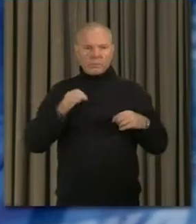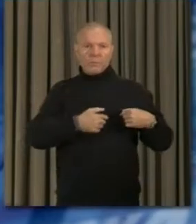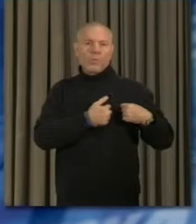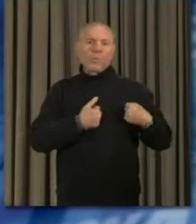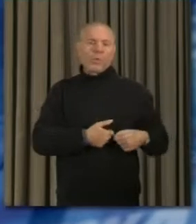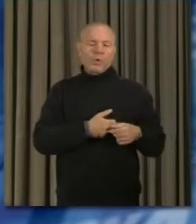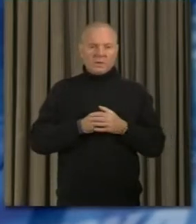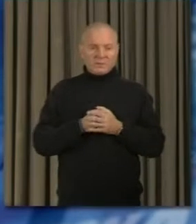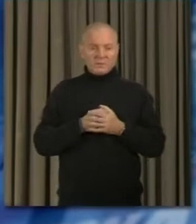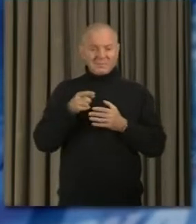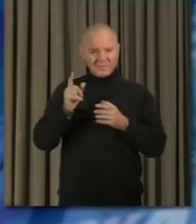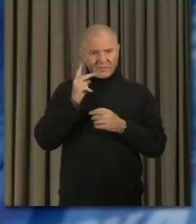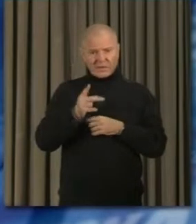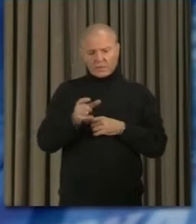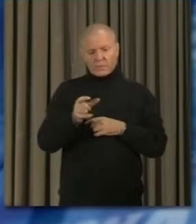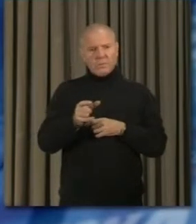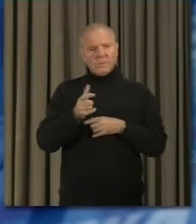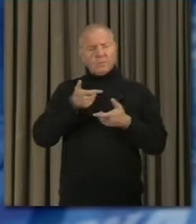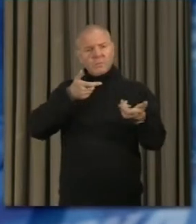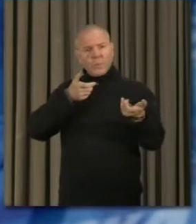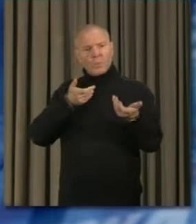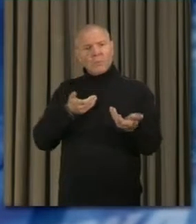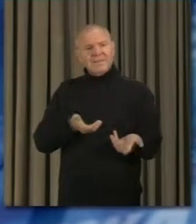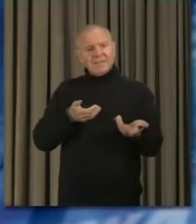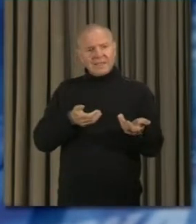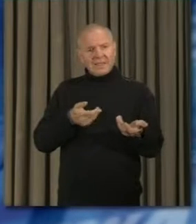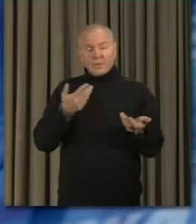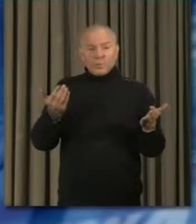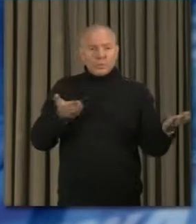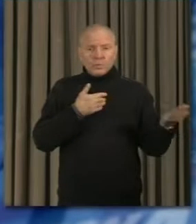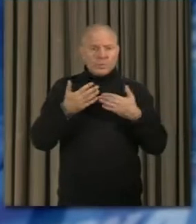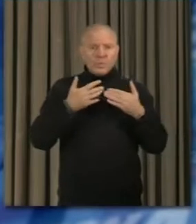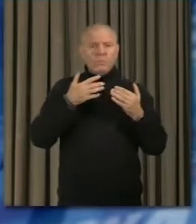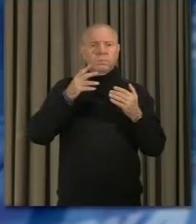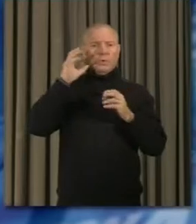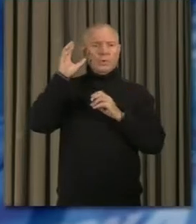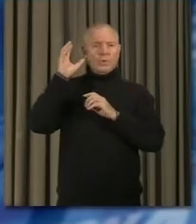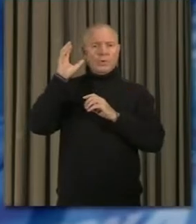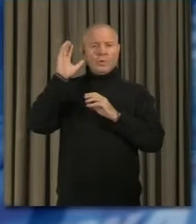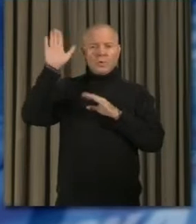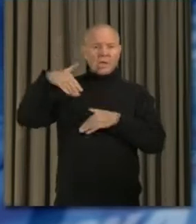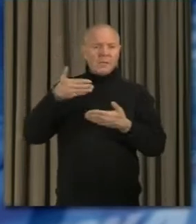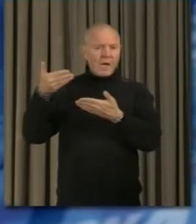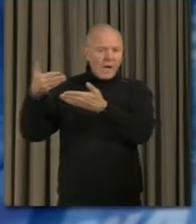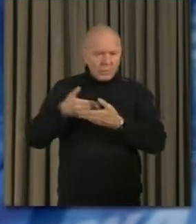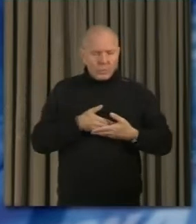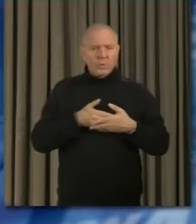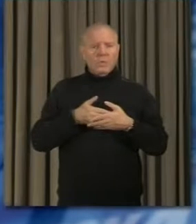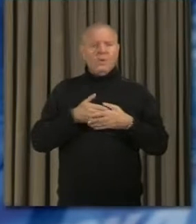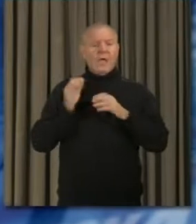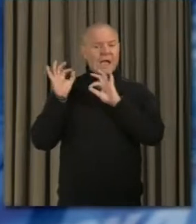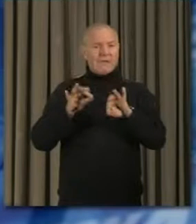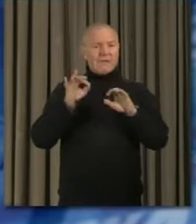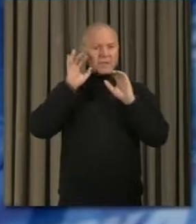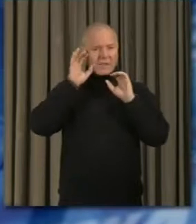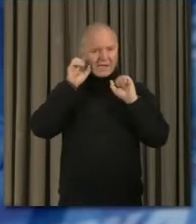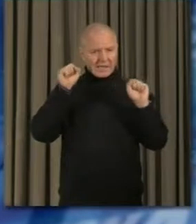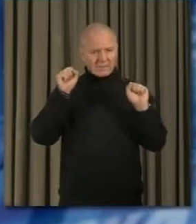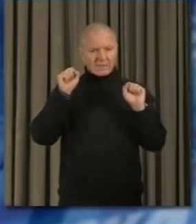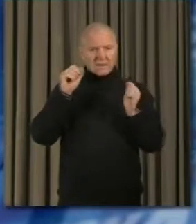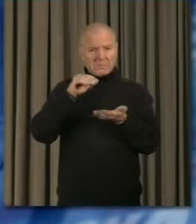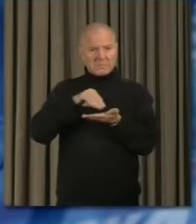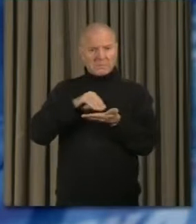utilizzato per cacciare cinghiali e di grosse dimensioni. Inutile la disperata richiesta di aiuto da parte degli amici. Sul posto, con i carabinieri del nucleo